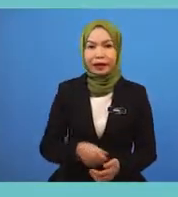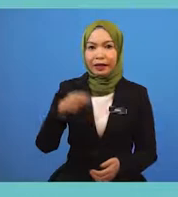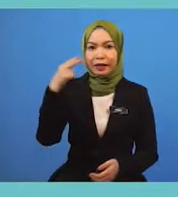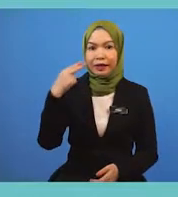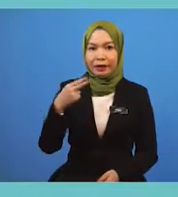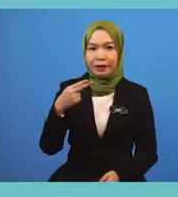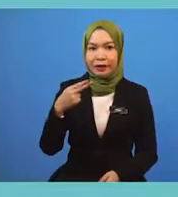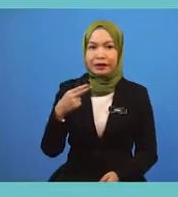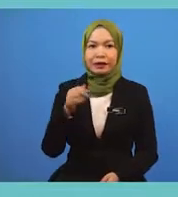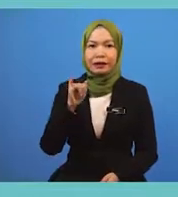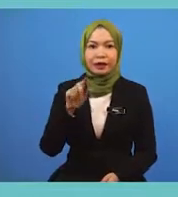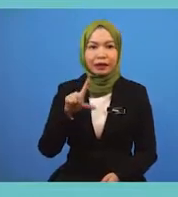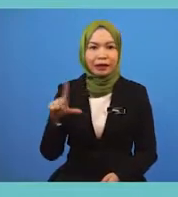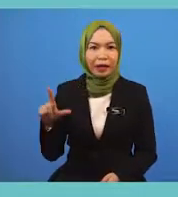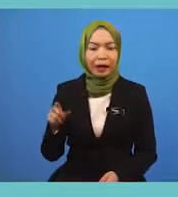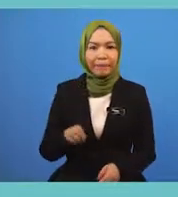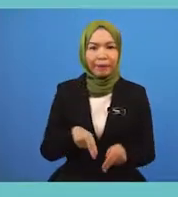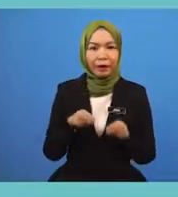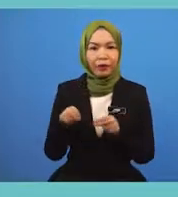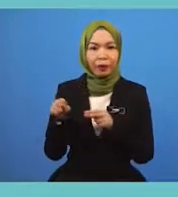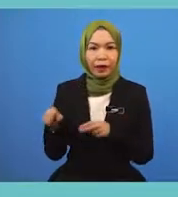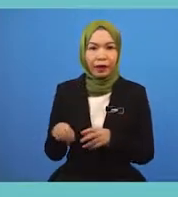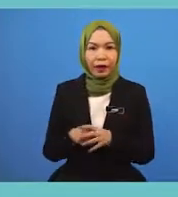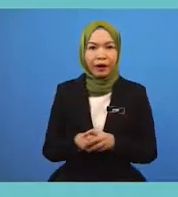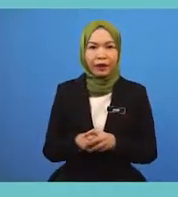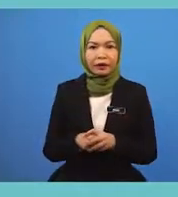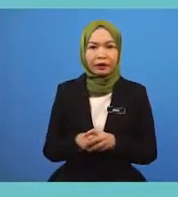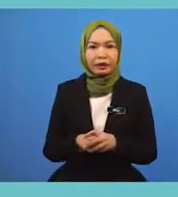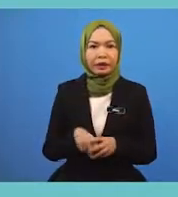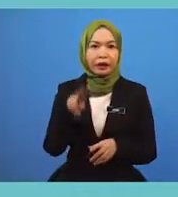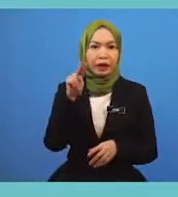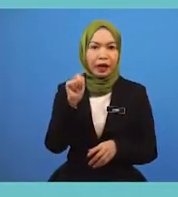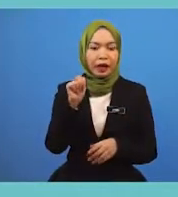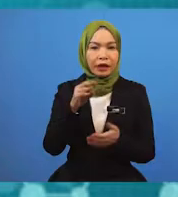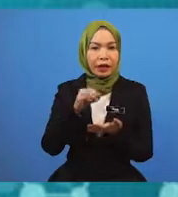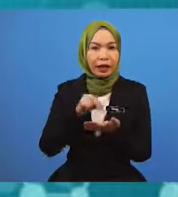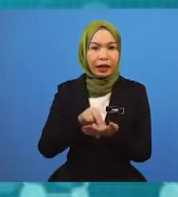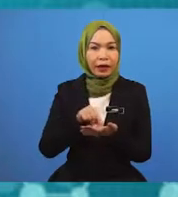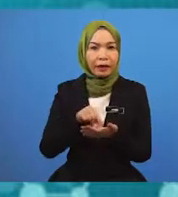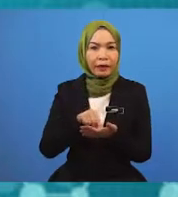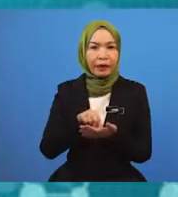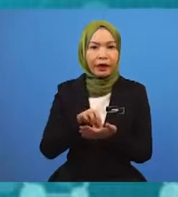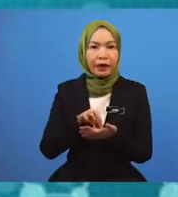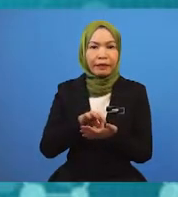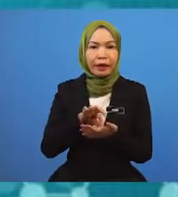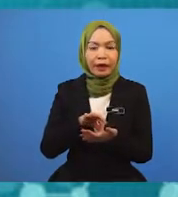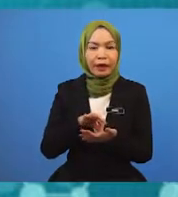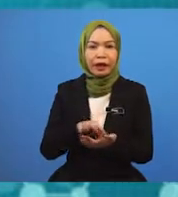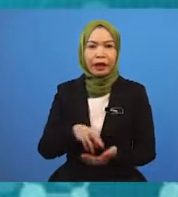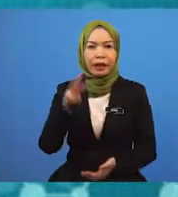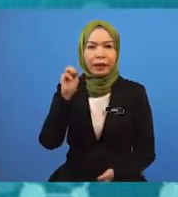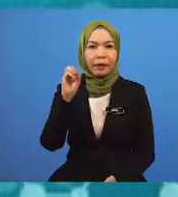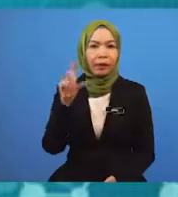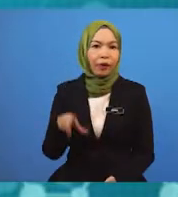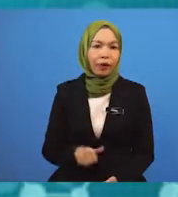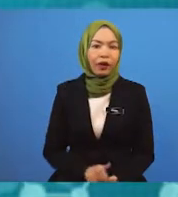adalah perubahan haba, N ialah bilangan mol. Bagaimana murid-murid? Ingat lagi rumus